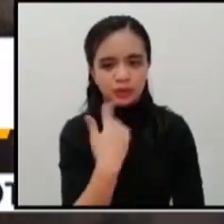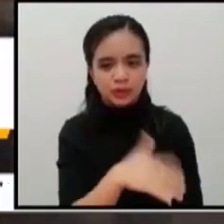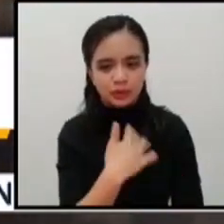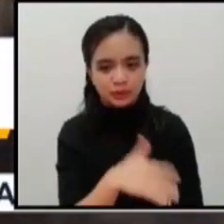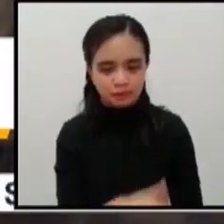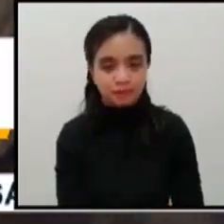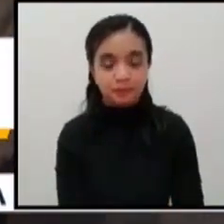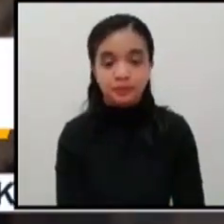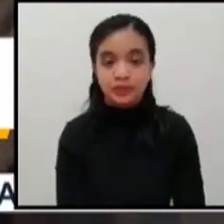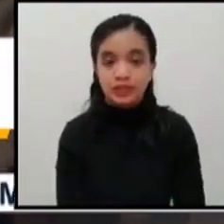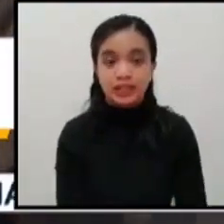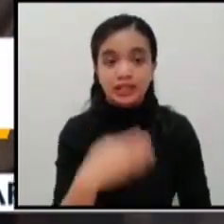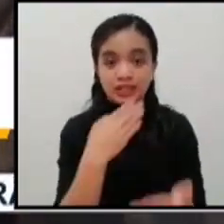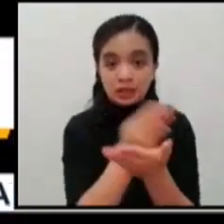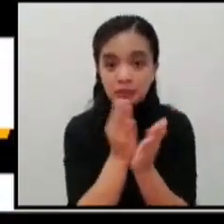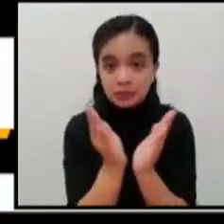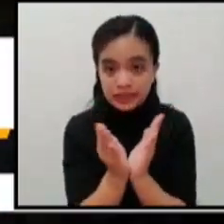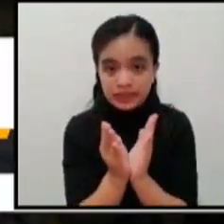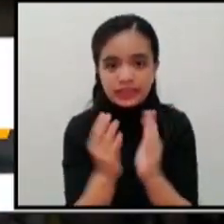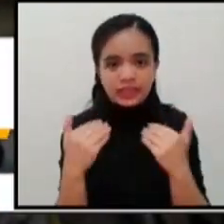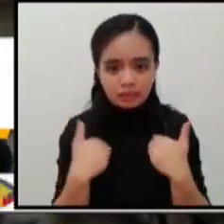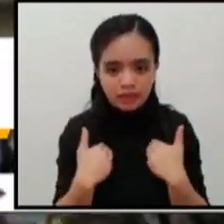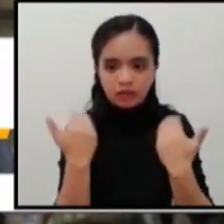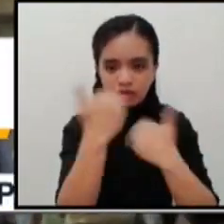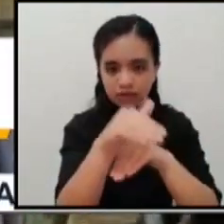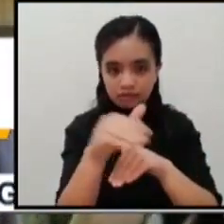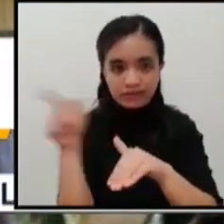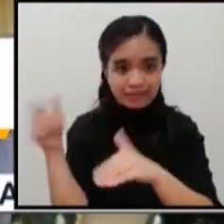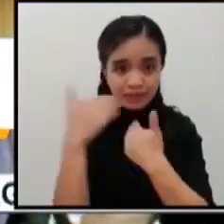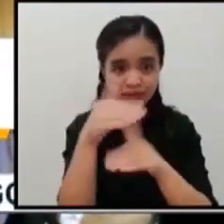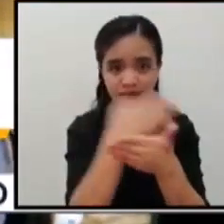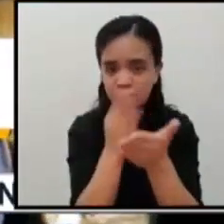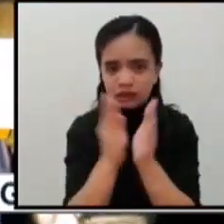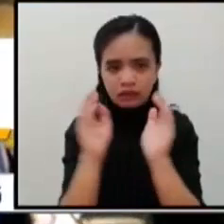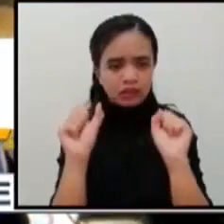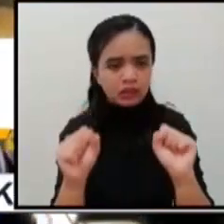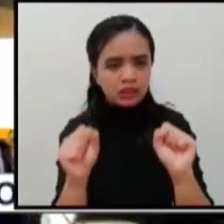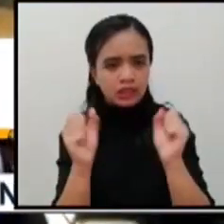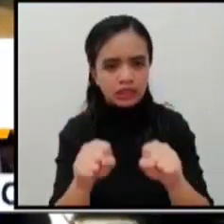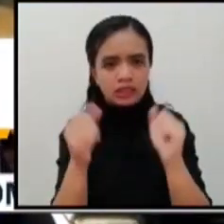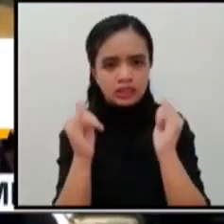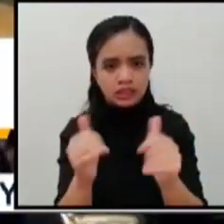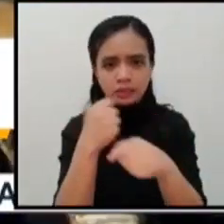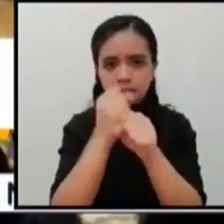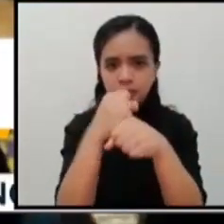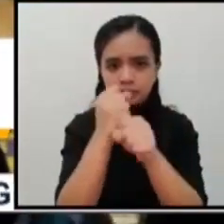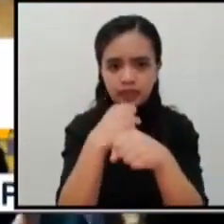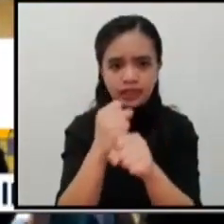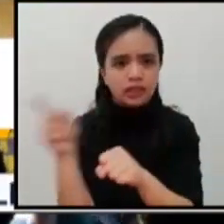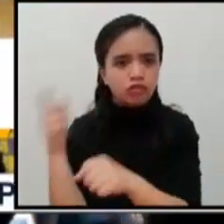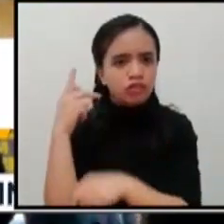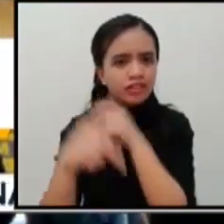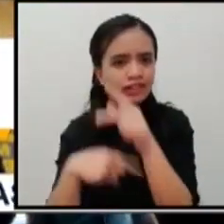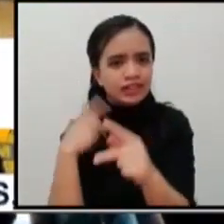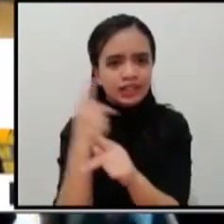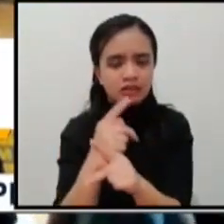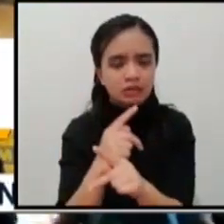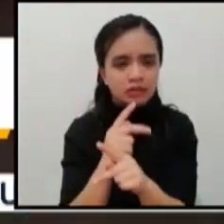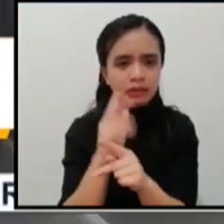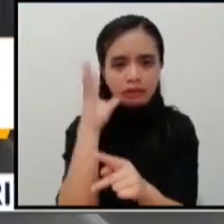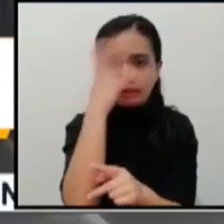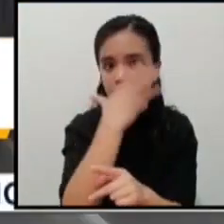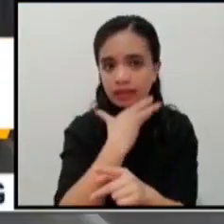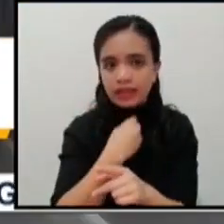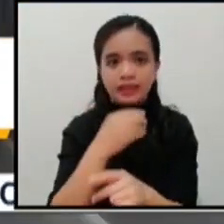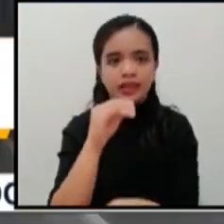na meron, limited budget na meron sila, nakapag-produce po ng ganitong klase ng kaganda ng indie film. Ano? Pero